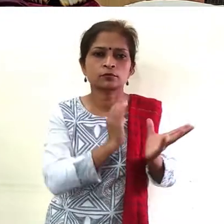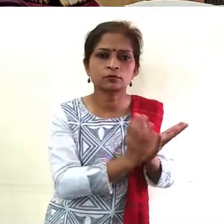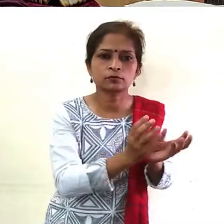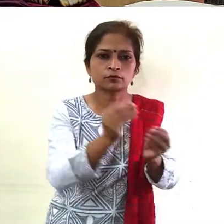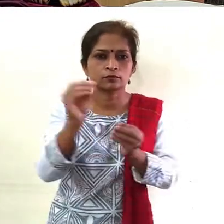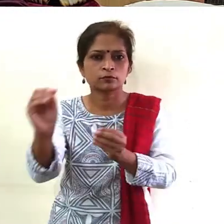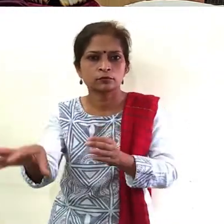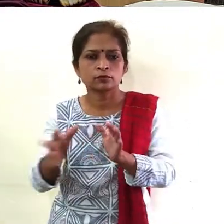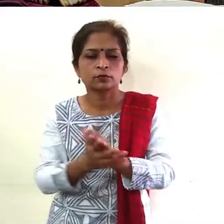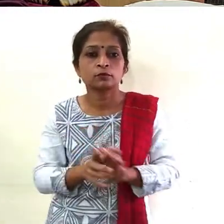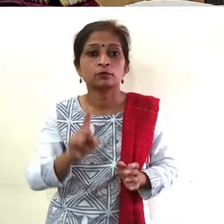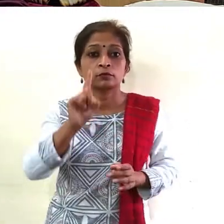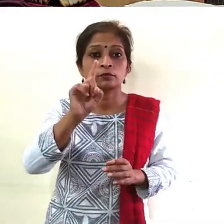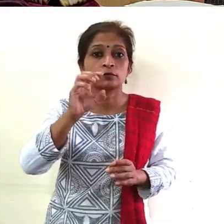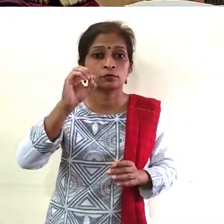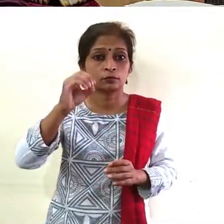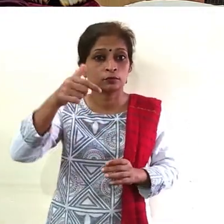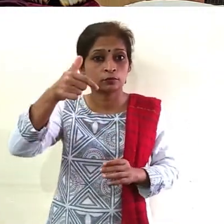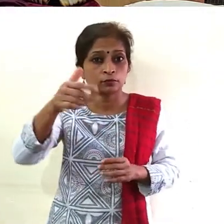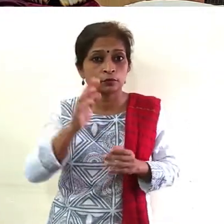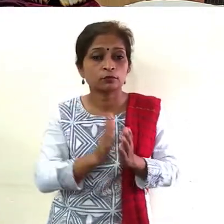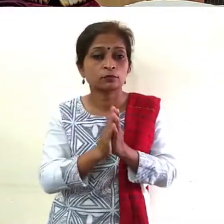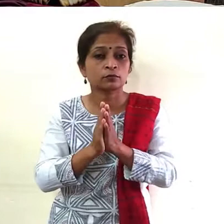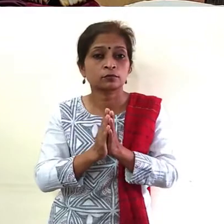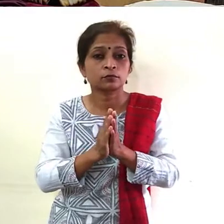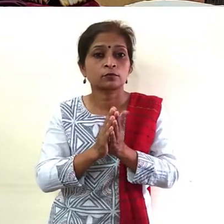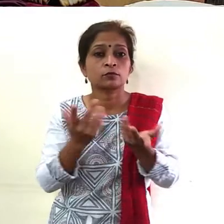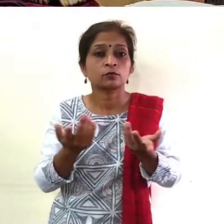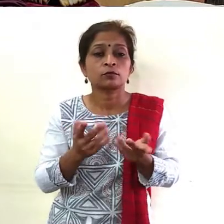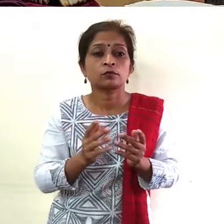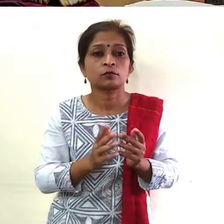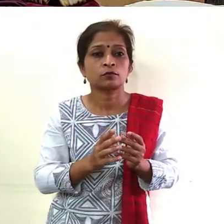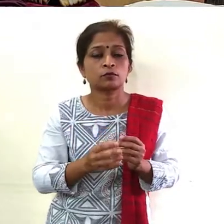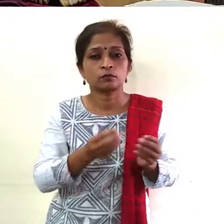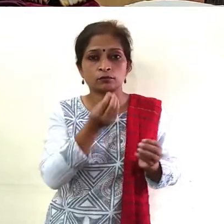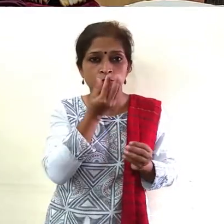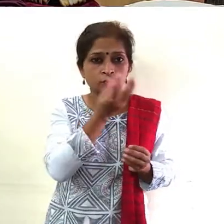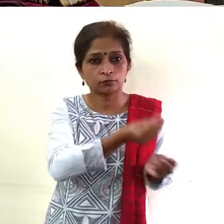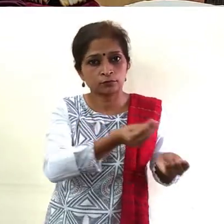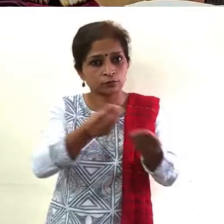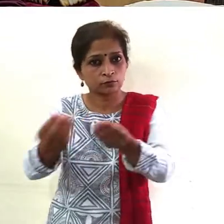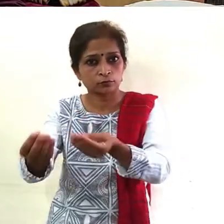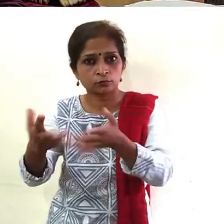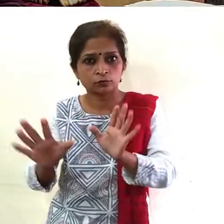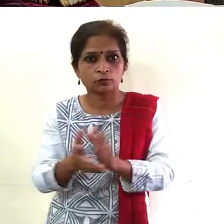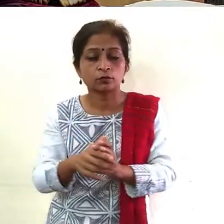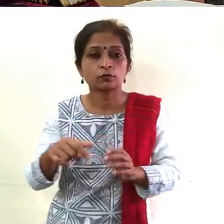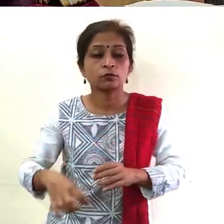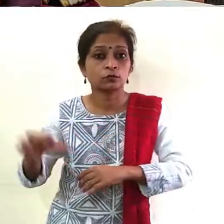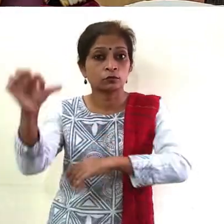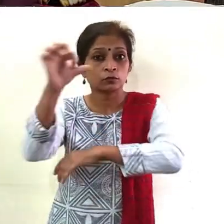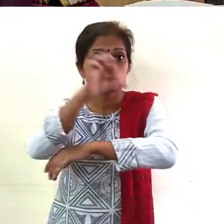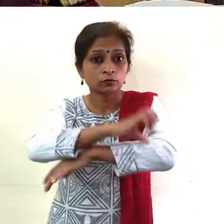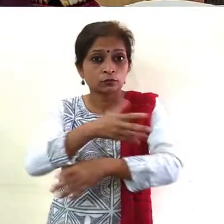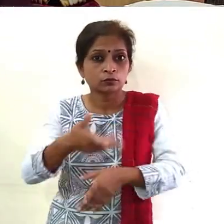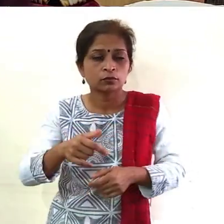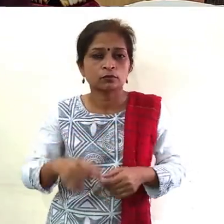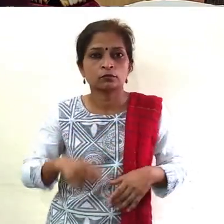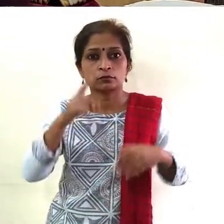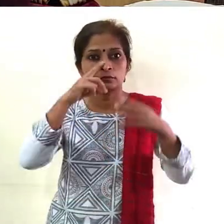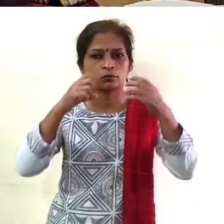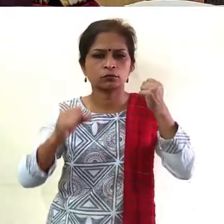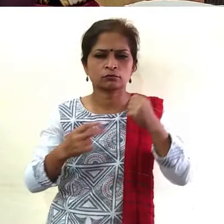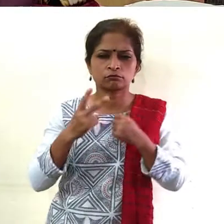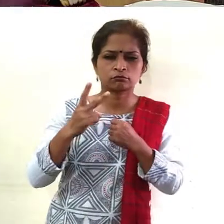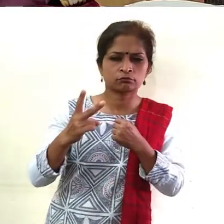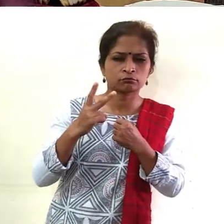107वां कमल का फूल चढ़ा दिया है, और 9वां दिन चल रहा है। माँ दुर्गा बोली ठीक है, देख लेते हैं, परीक्षा भी तो लेनी जरूरी